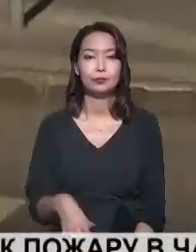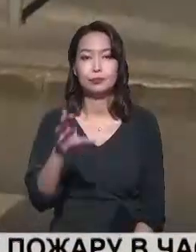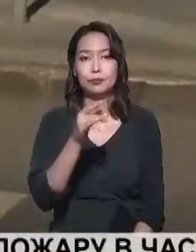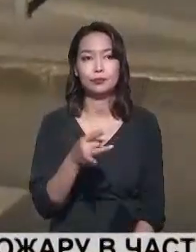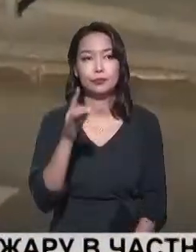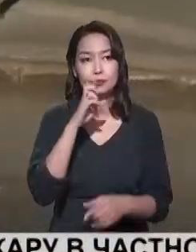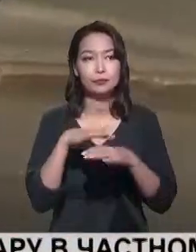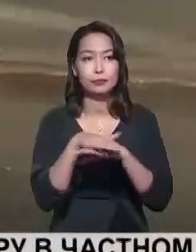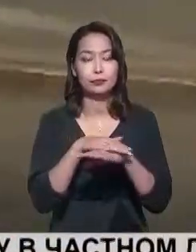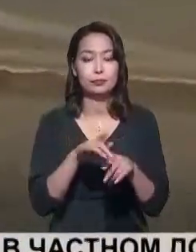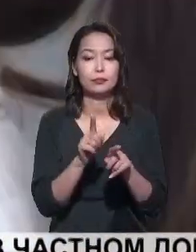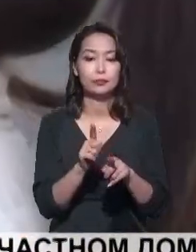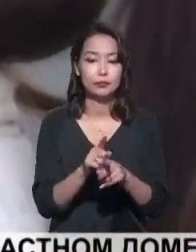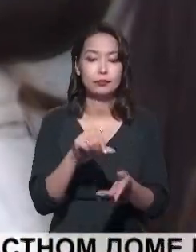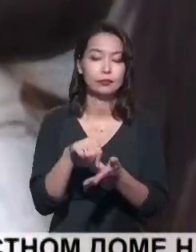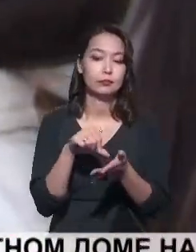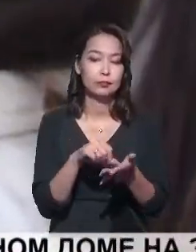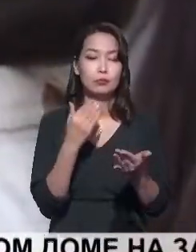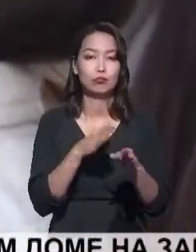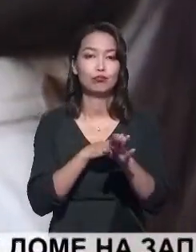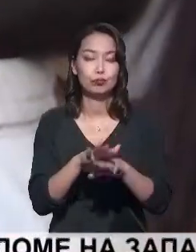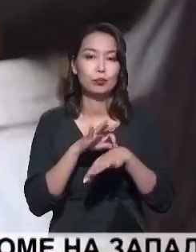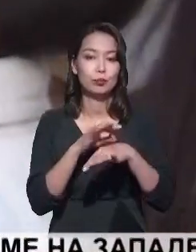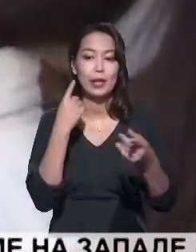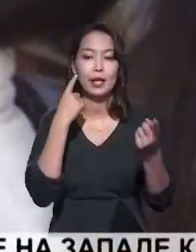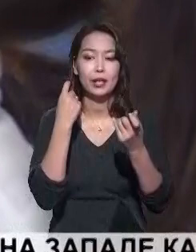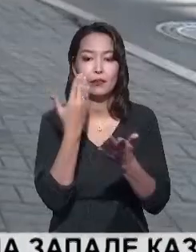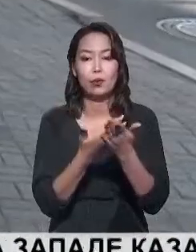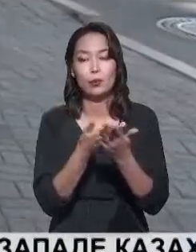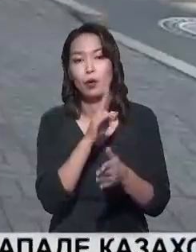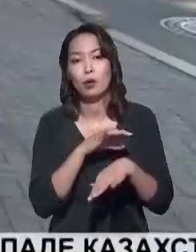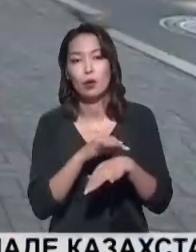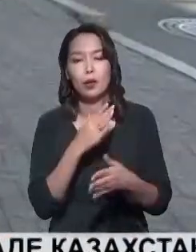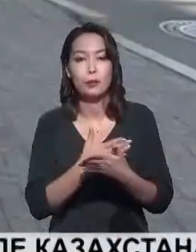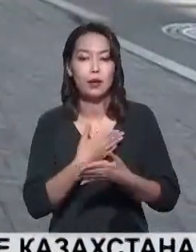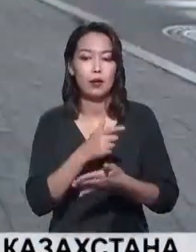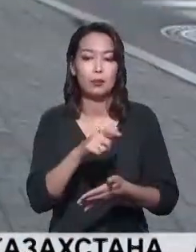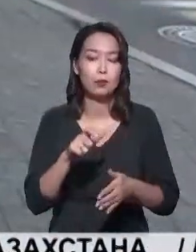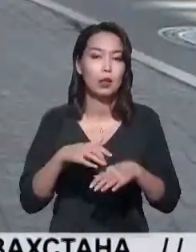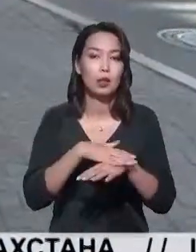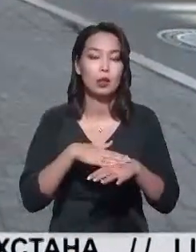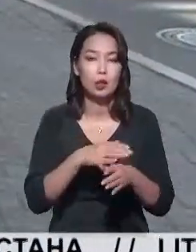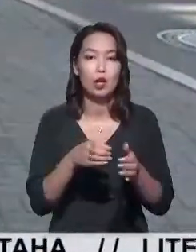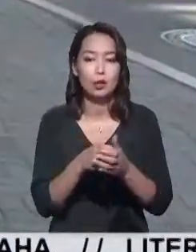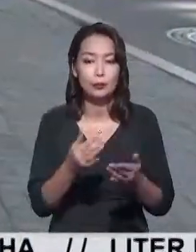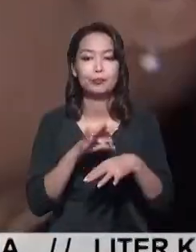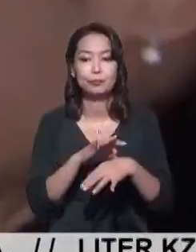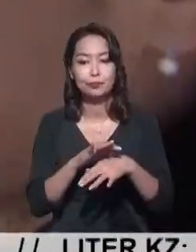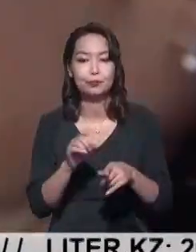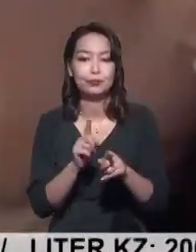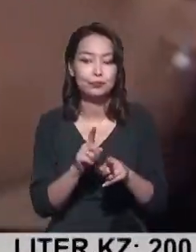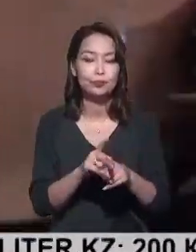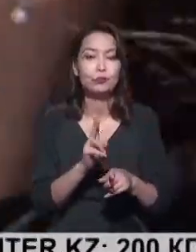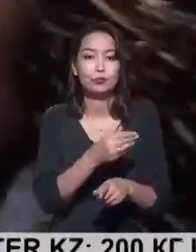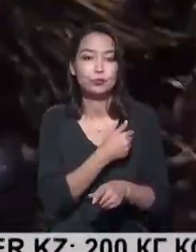регионах страны, районах и сельской местности полным ходом идут информационно-разъяснительные работы. Активисты Народного штаба проводят встречи с населением, где любой